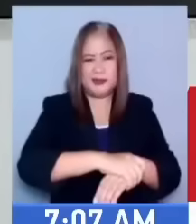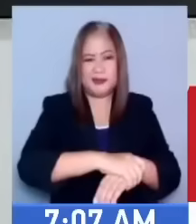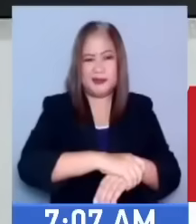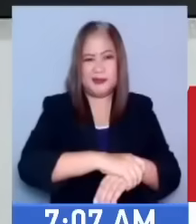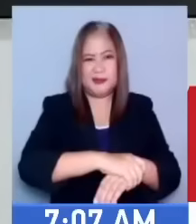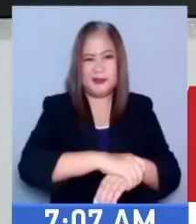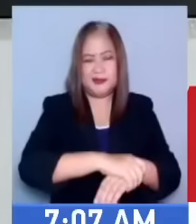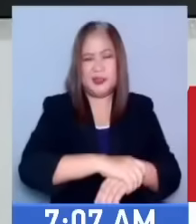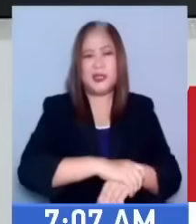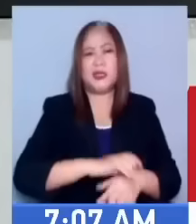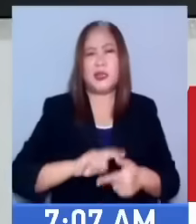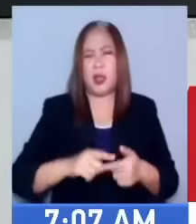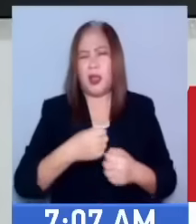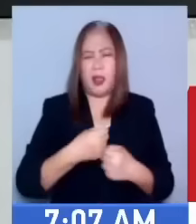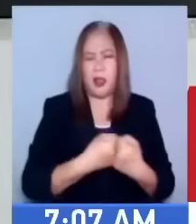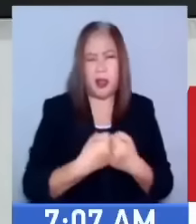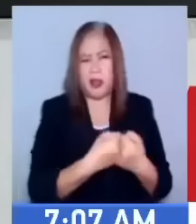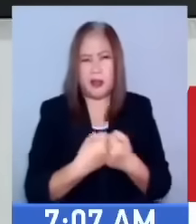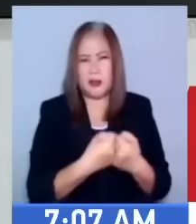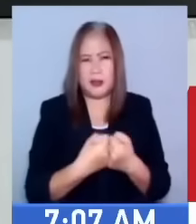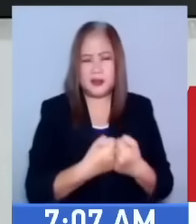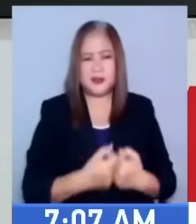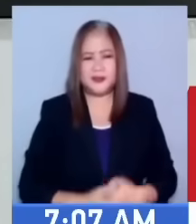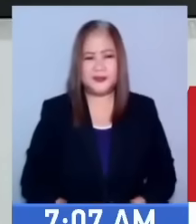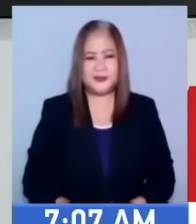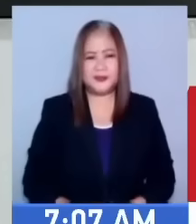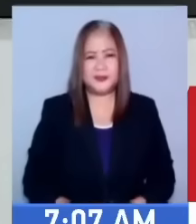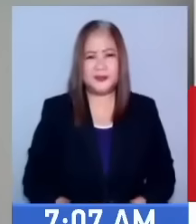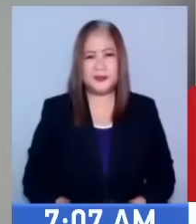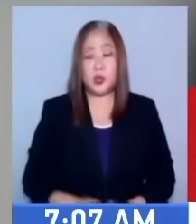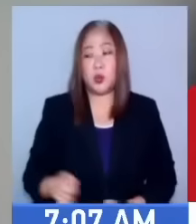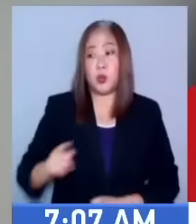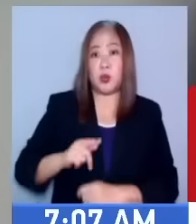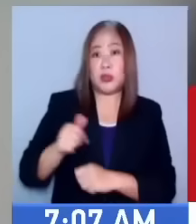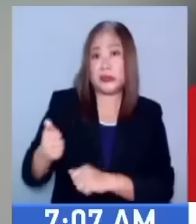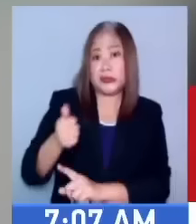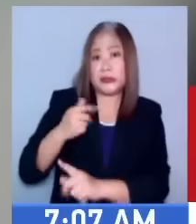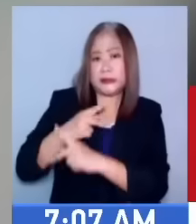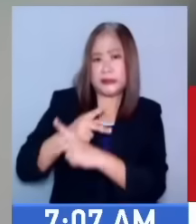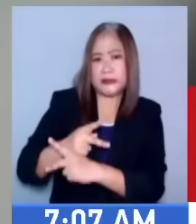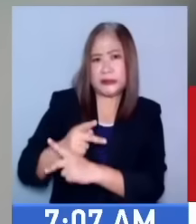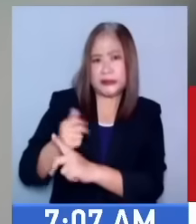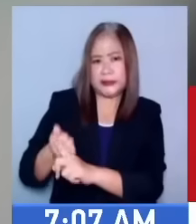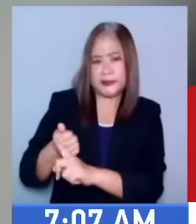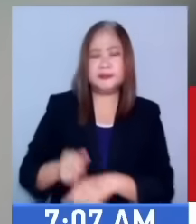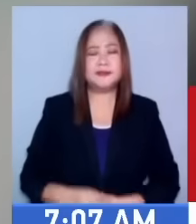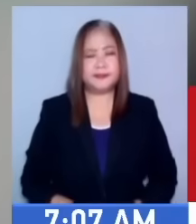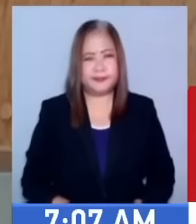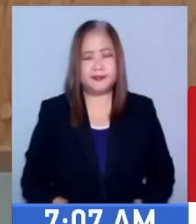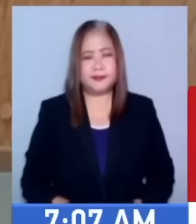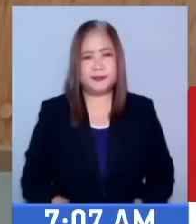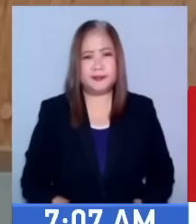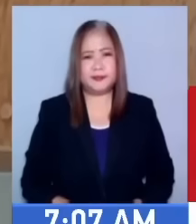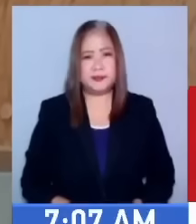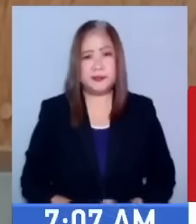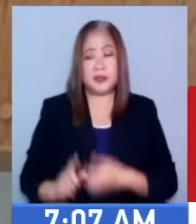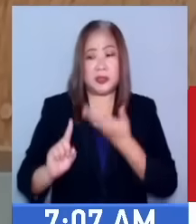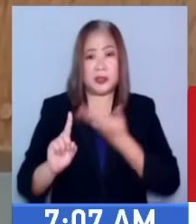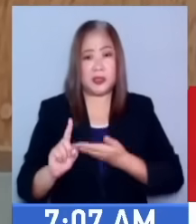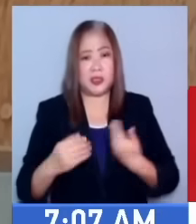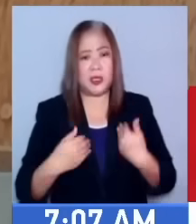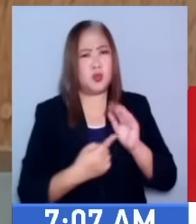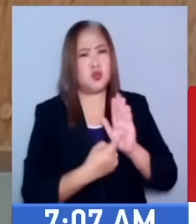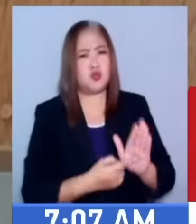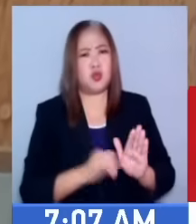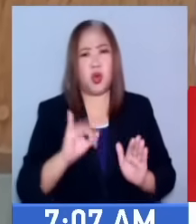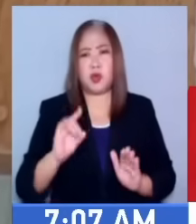nagpambuno na sila. Ngayon, para maprotektahan niya yung kanyang sarili. Sa impormasyon nakarating sa kanya, nagpakita raw ng ID ng isang retired Philippine